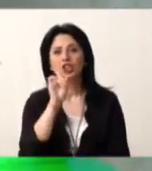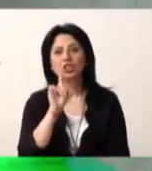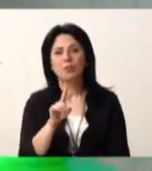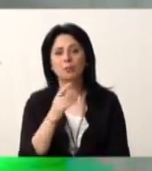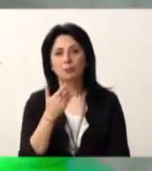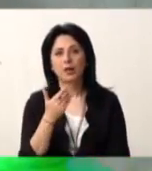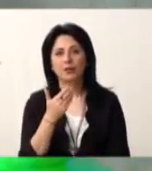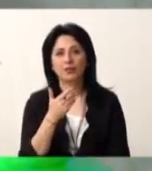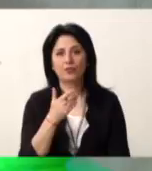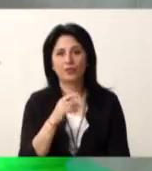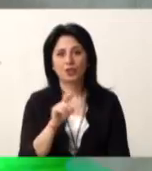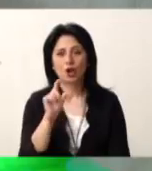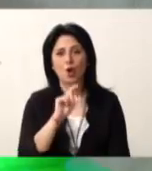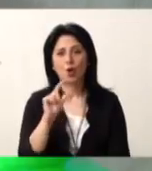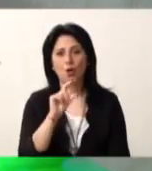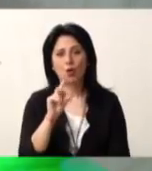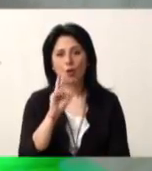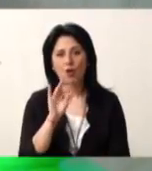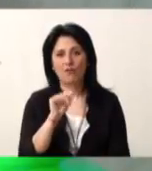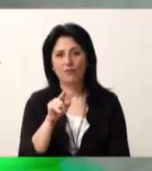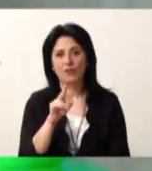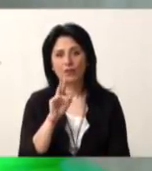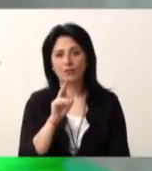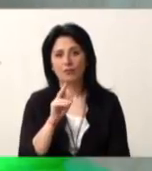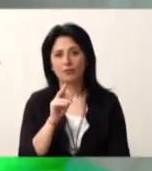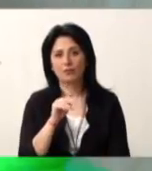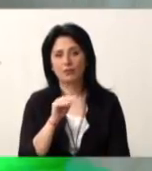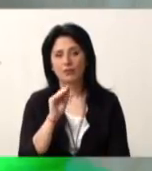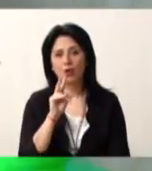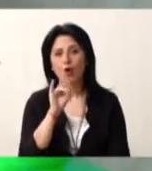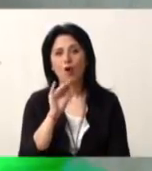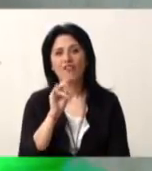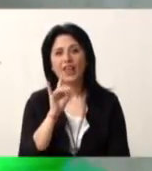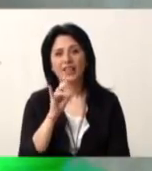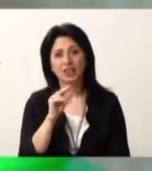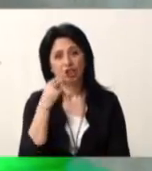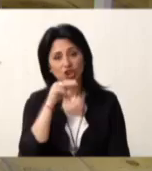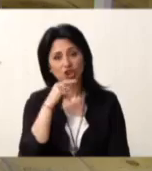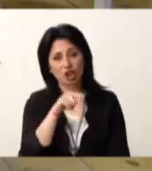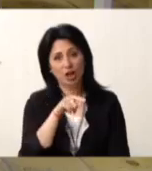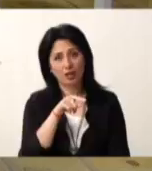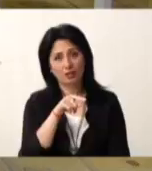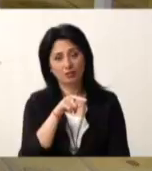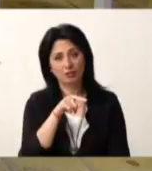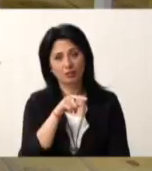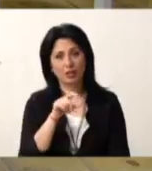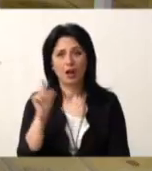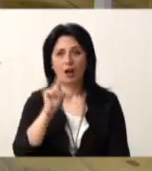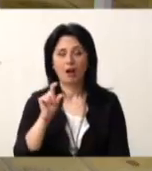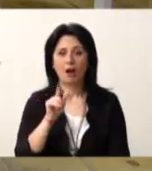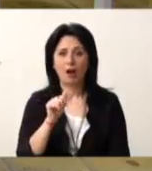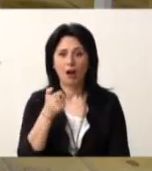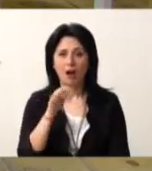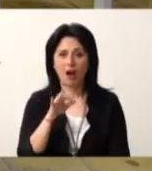მაგალითად კოფეინშემცველი პროდუქტების გამოყენება. ჩვენ ამ შემთხვევაში უნდა ჩაის ვახსენოთ, ყავას